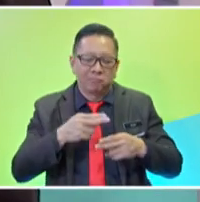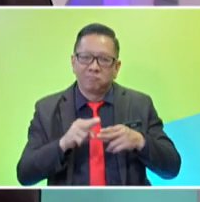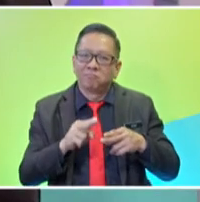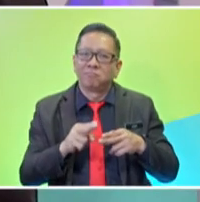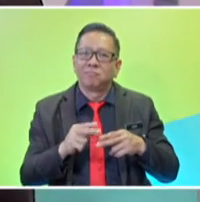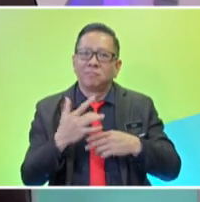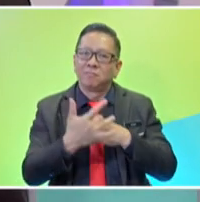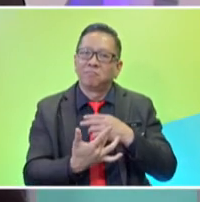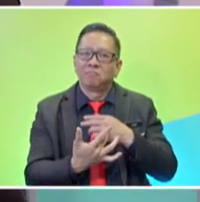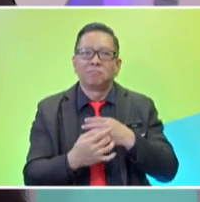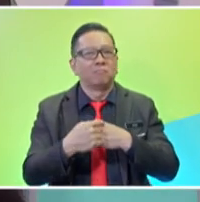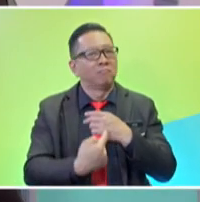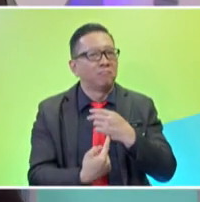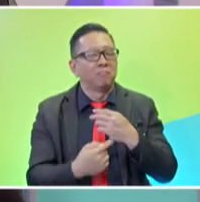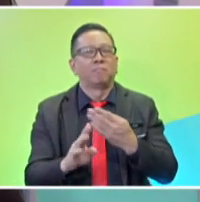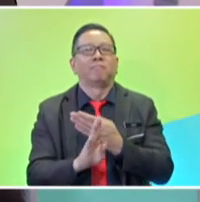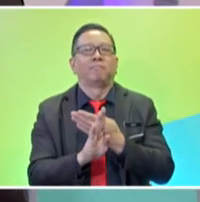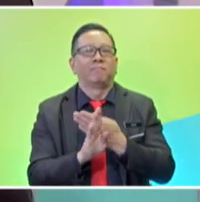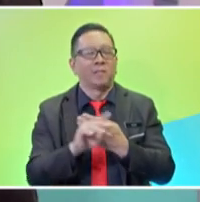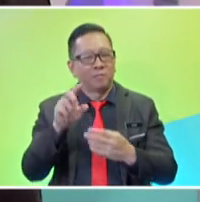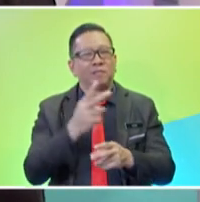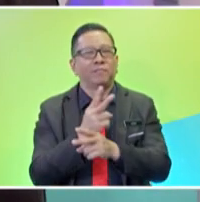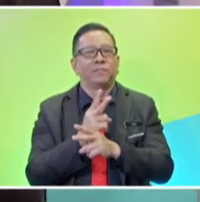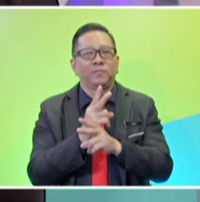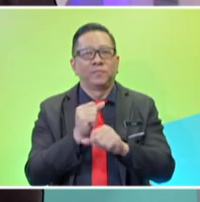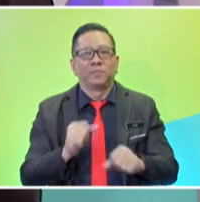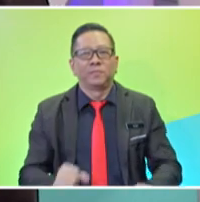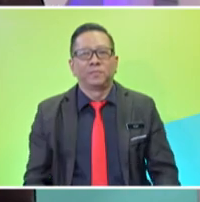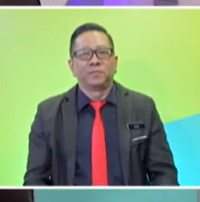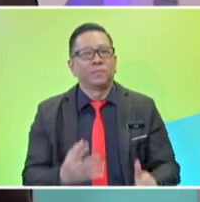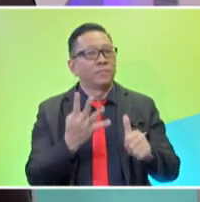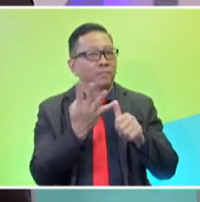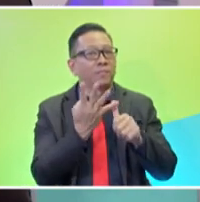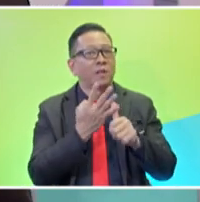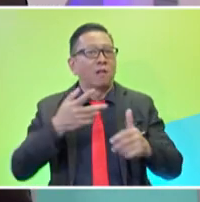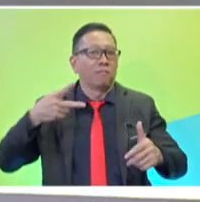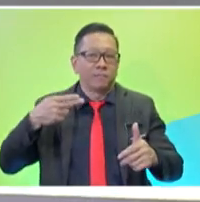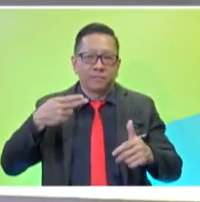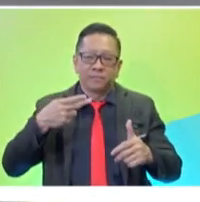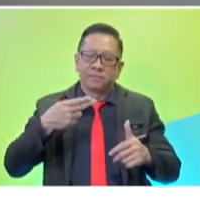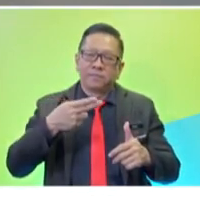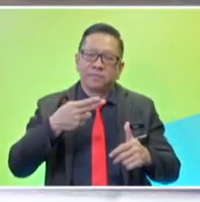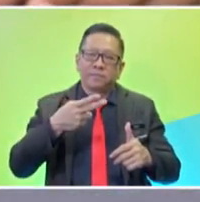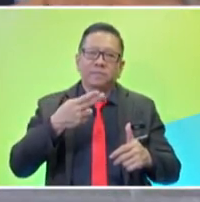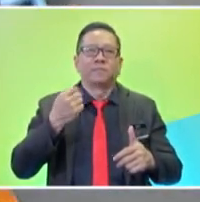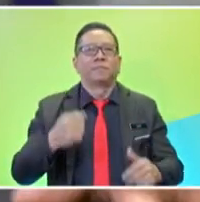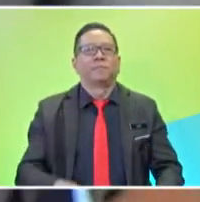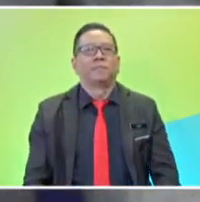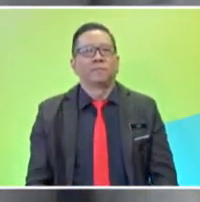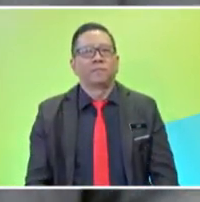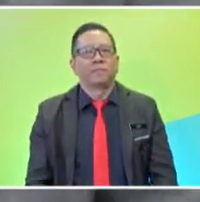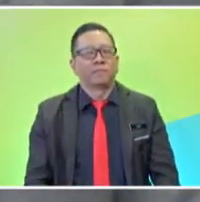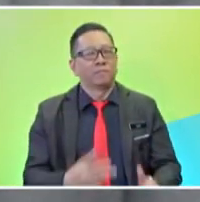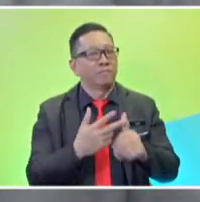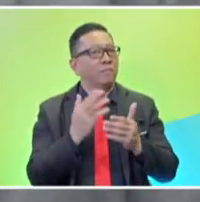susah ya Jadi kita perlu keselamatan kita ada gunting ya kita digunting ya untuk